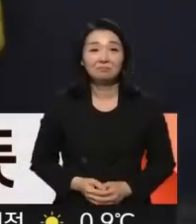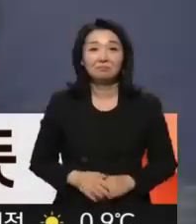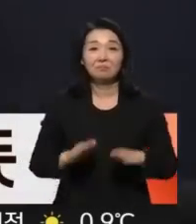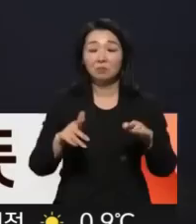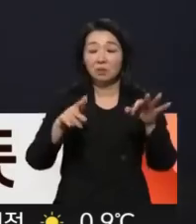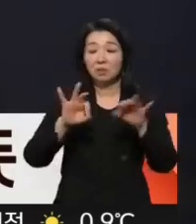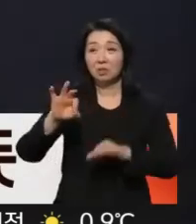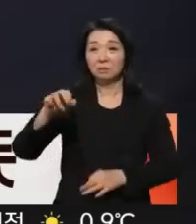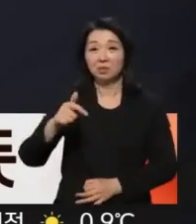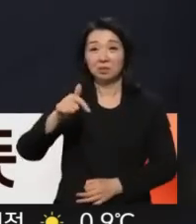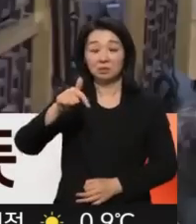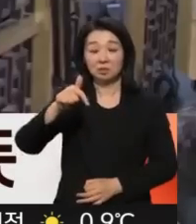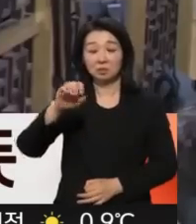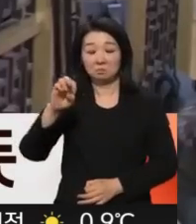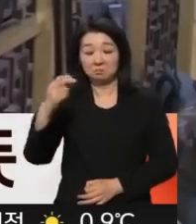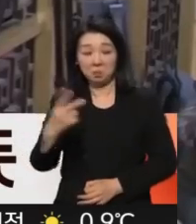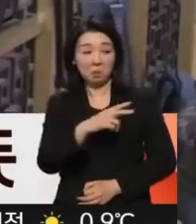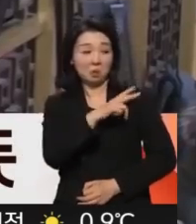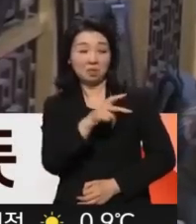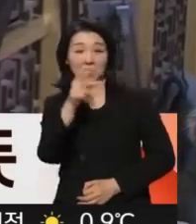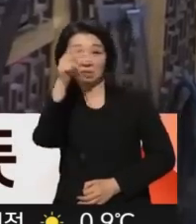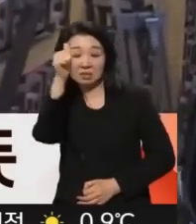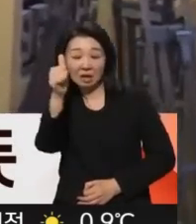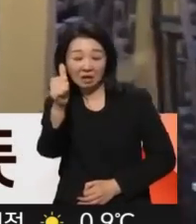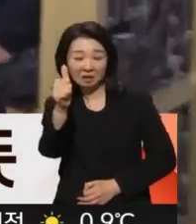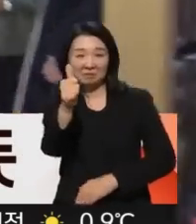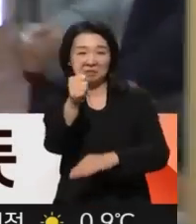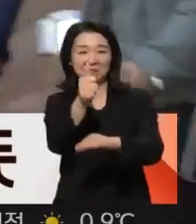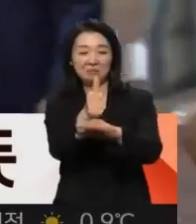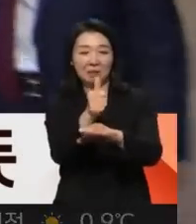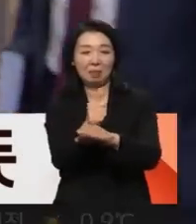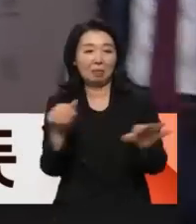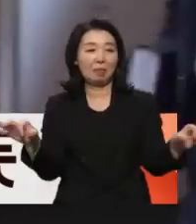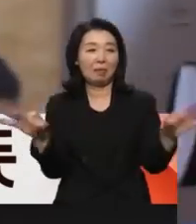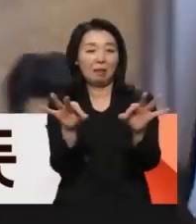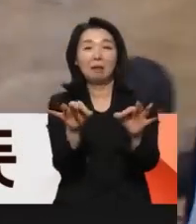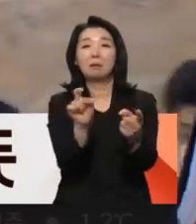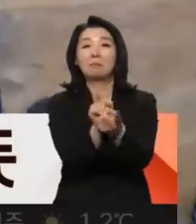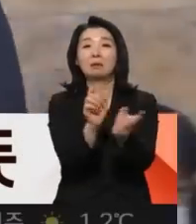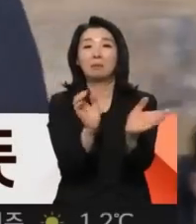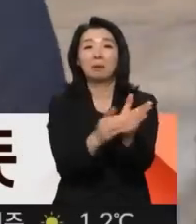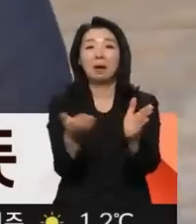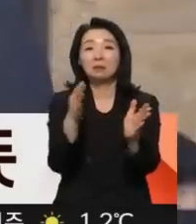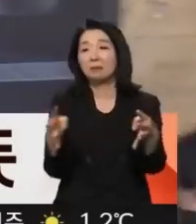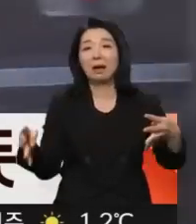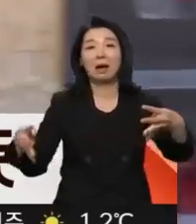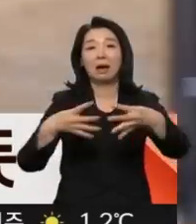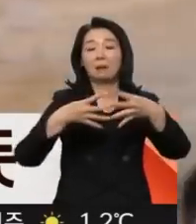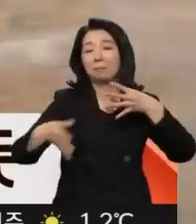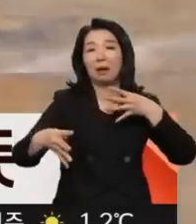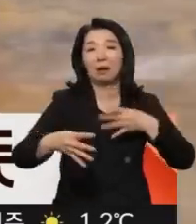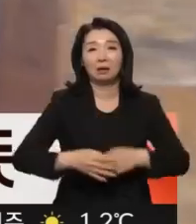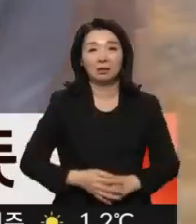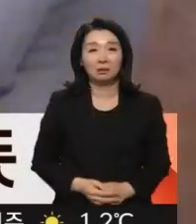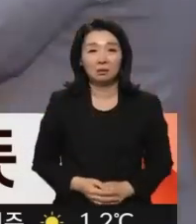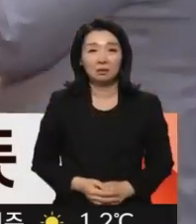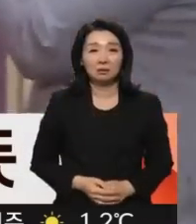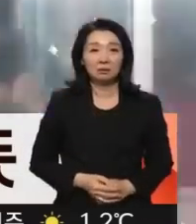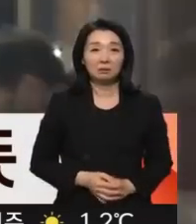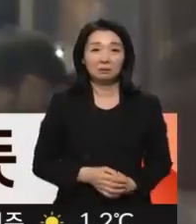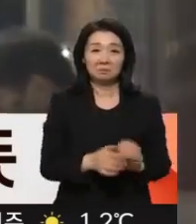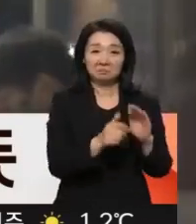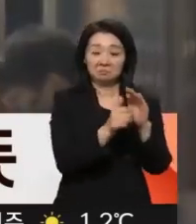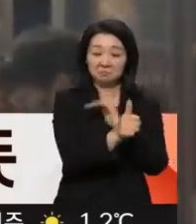김진표 국회의장 주재로 만났지만 합의에 이르지 못했습니다. 민주당 박홍근 원내대표는 오늘 본회의를 열어서